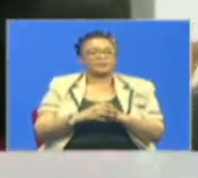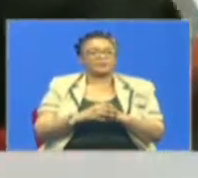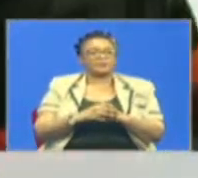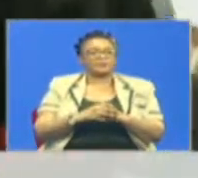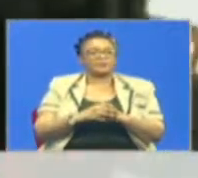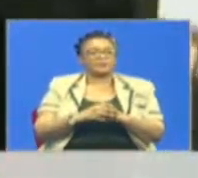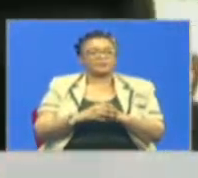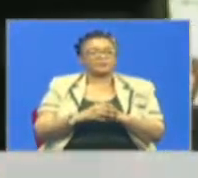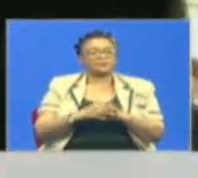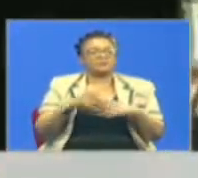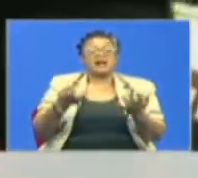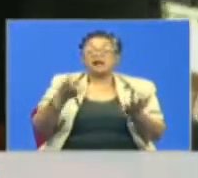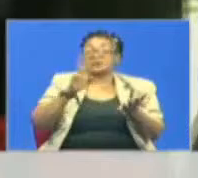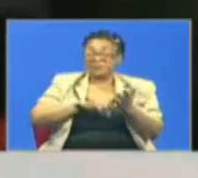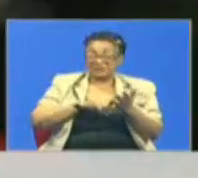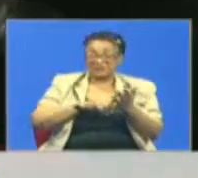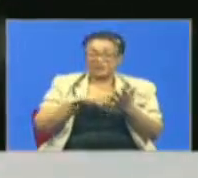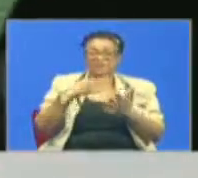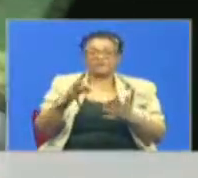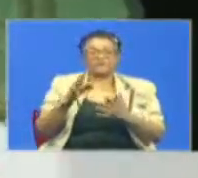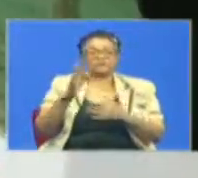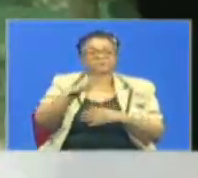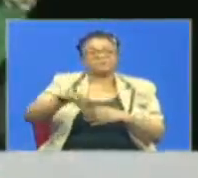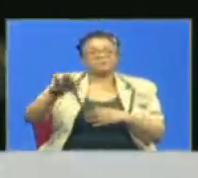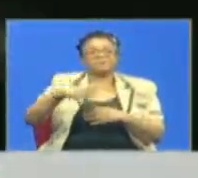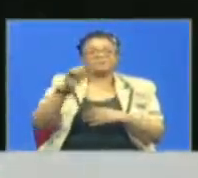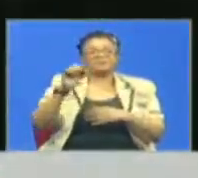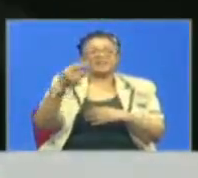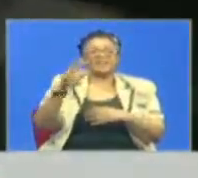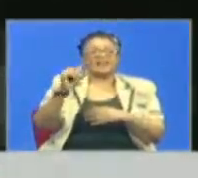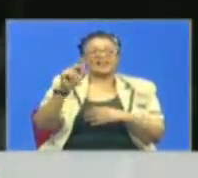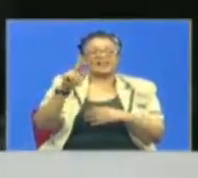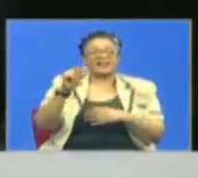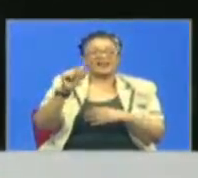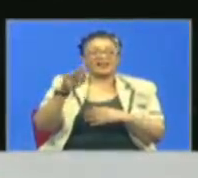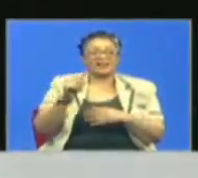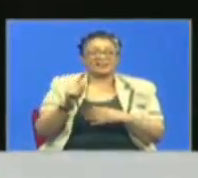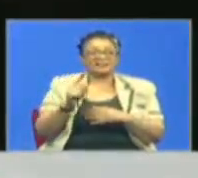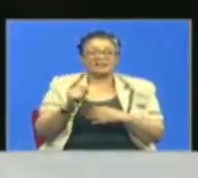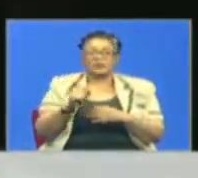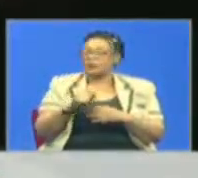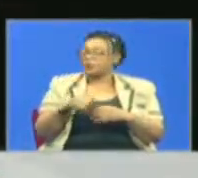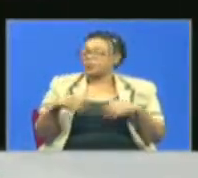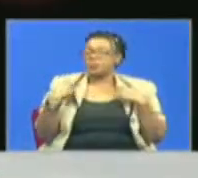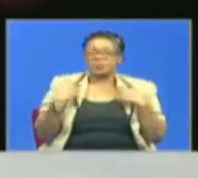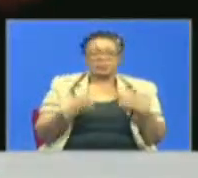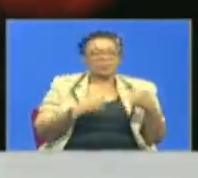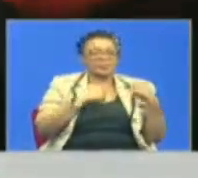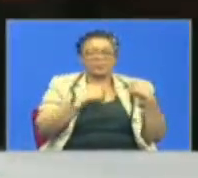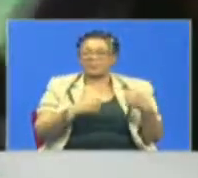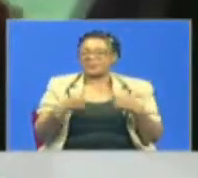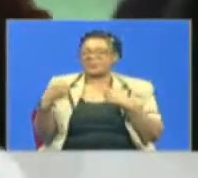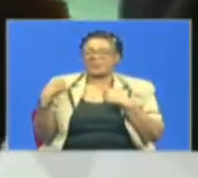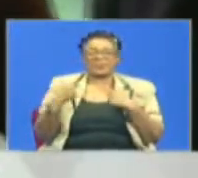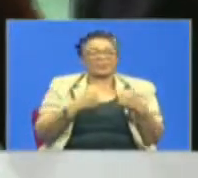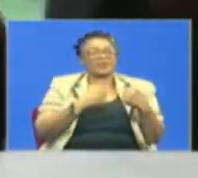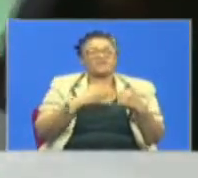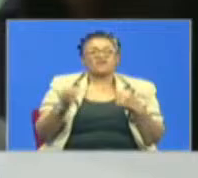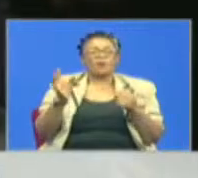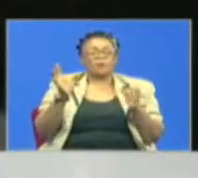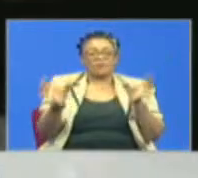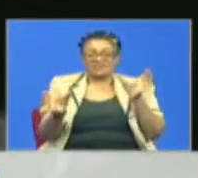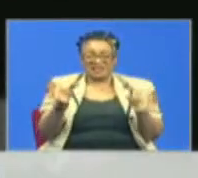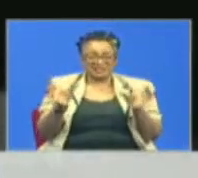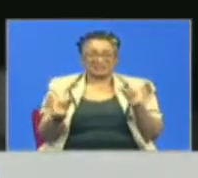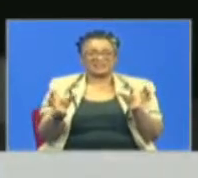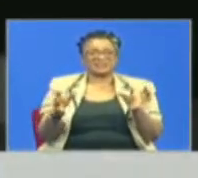Marudio ya uchaguzi wa viongozi wa bunge la kaunti ya Tharaka Nithi yaligeuka kuwa ulingo wa masumbwi, wawakilishi wa pande zote